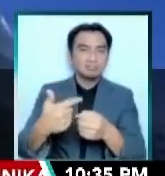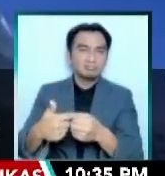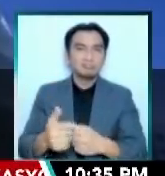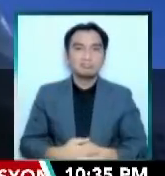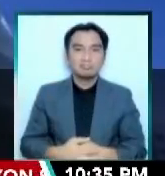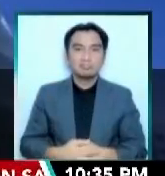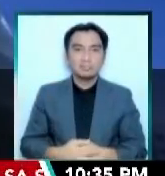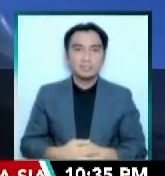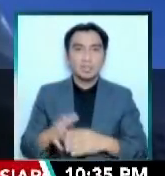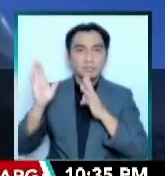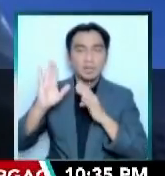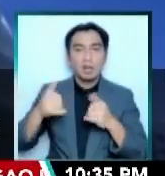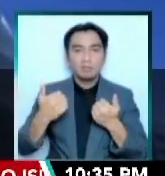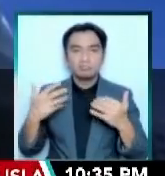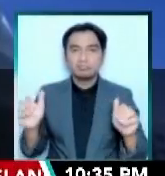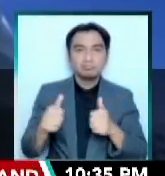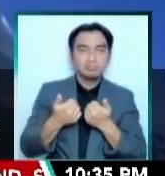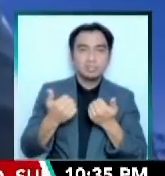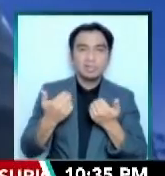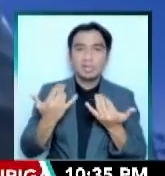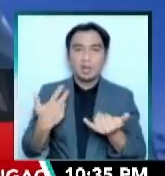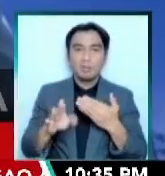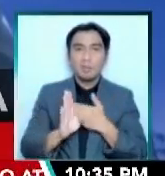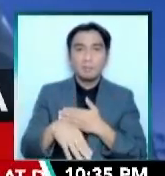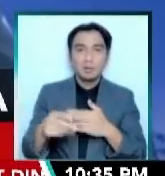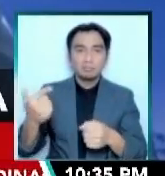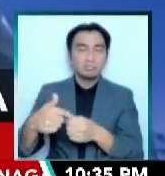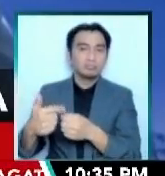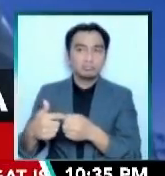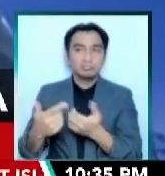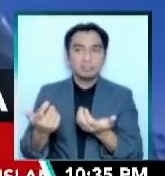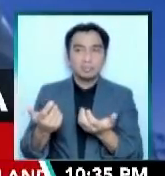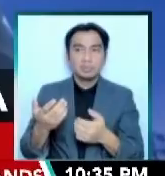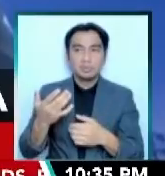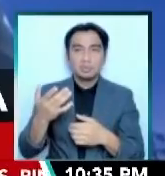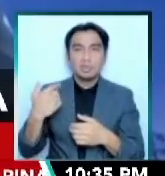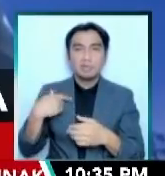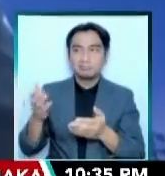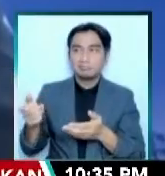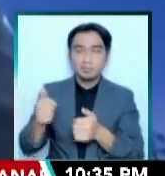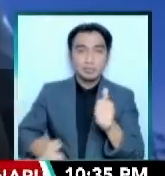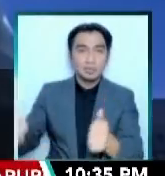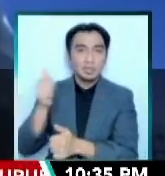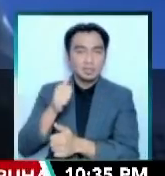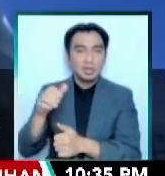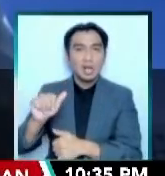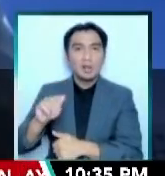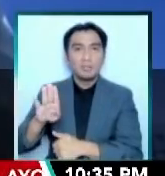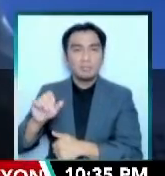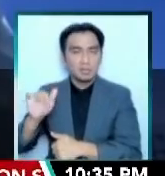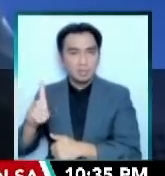bring the petroleum products to the end users, and that is why Director Rino Abad was focusing on arrangements with the Coast Guard, the